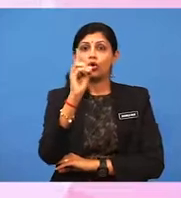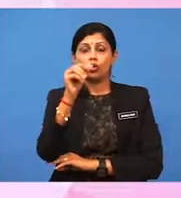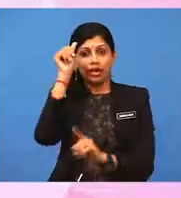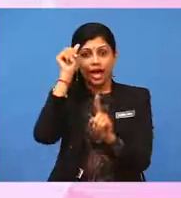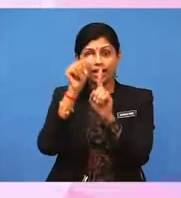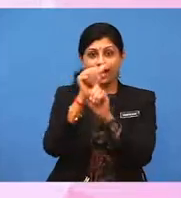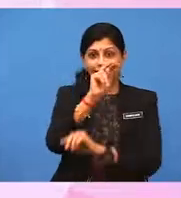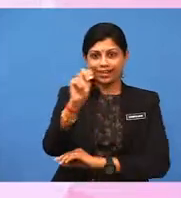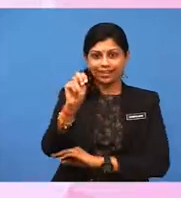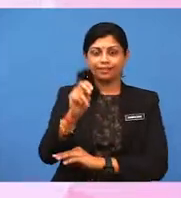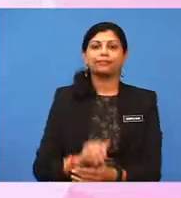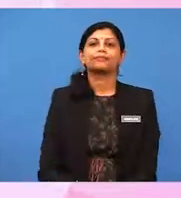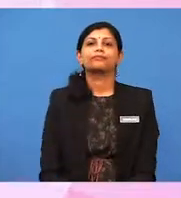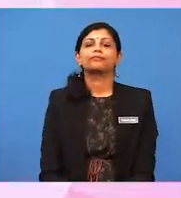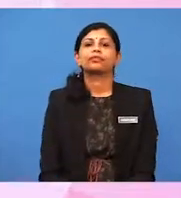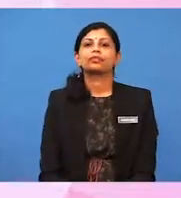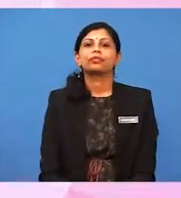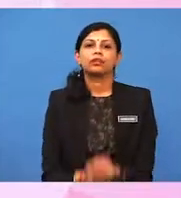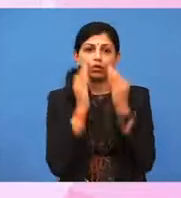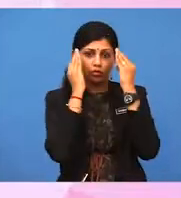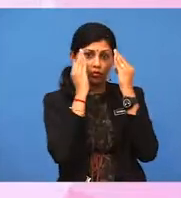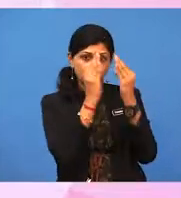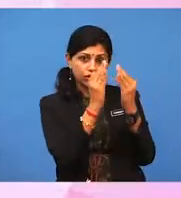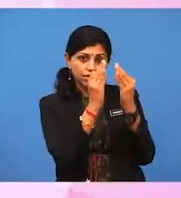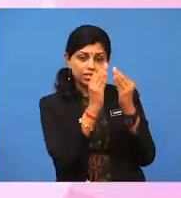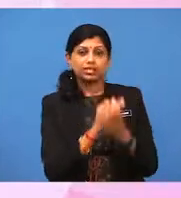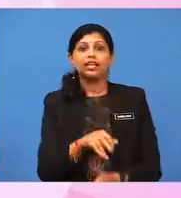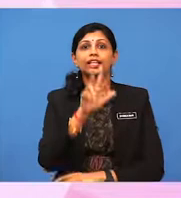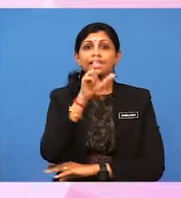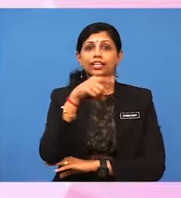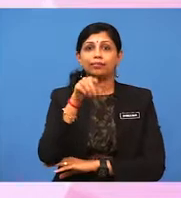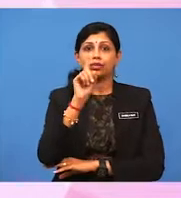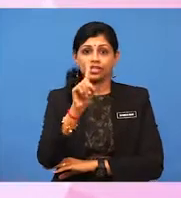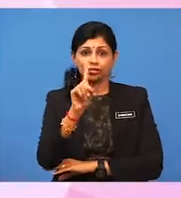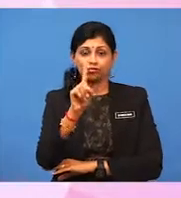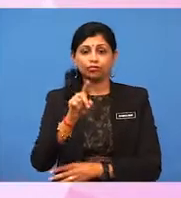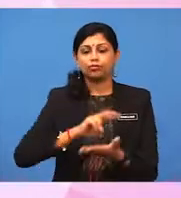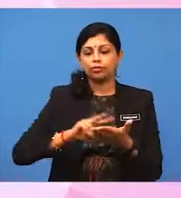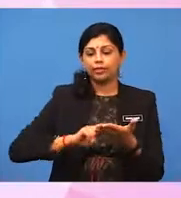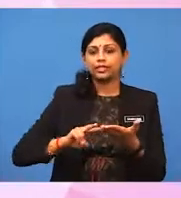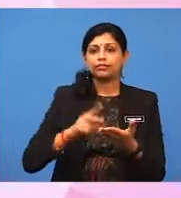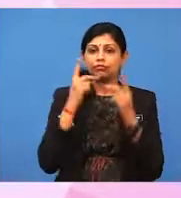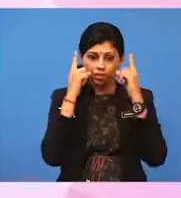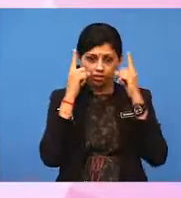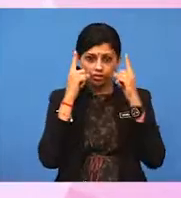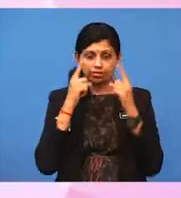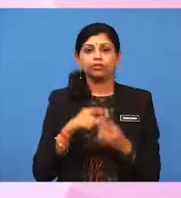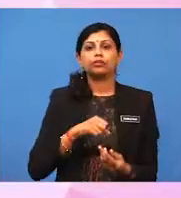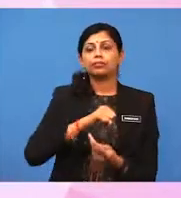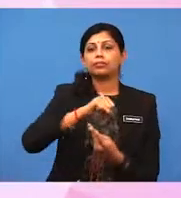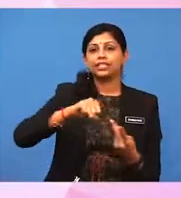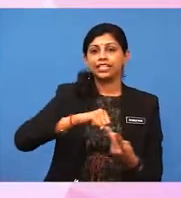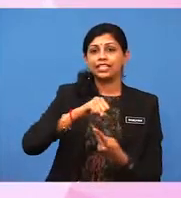arahan. Penekanan akan diberikan kepada standard kandungan 3.1 persekitaran kod